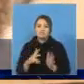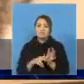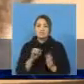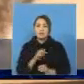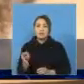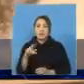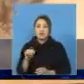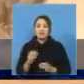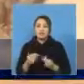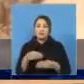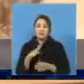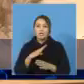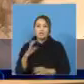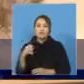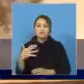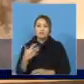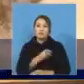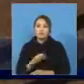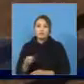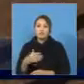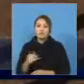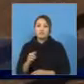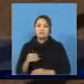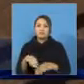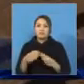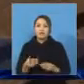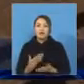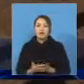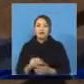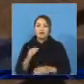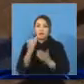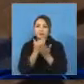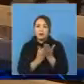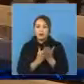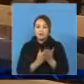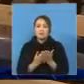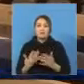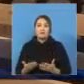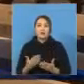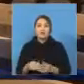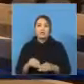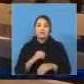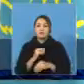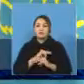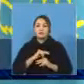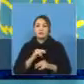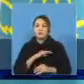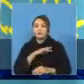құрады. Осы салаға 500 миллион теңгеден астам инвестиция тартылды. Мемлекеттік бағдарламалар аясында атқарылған іс